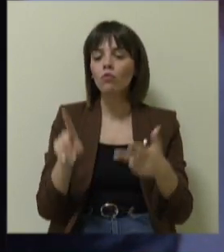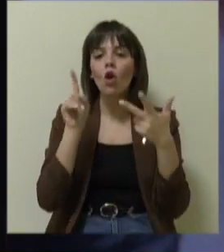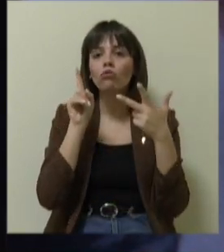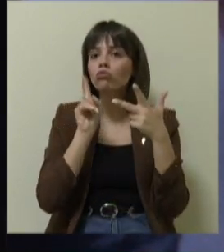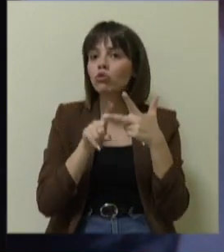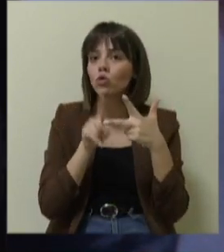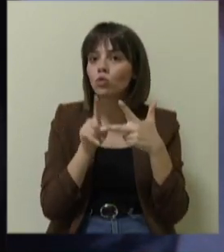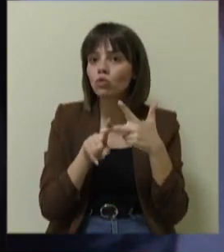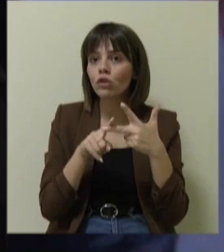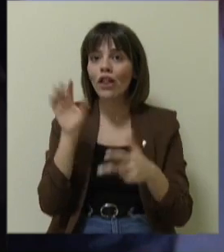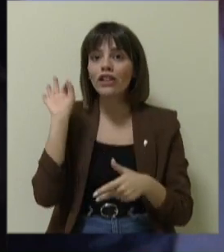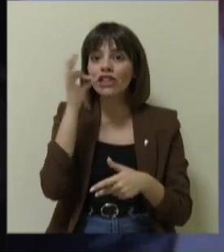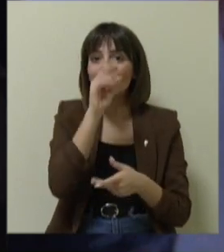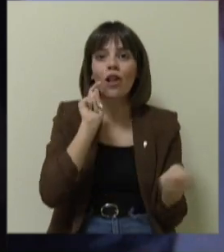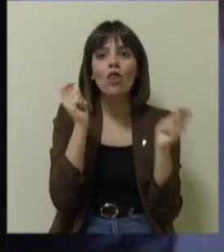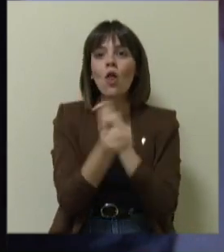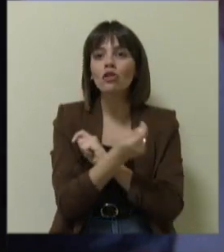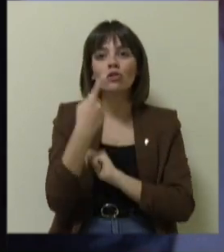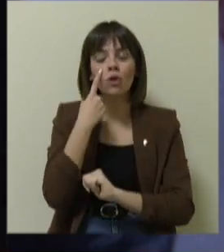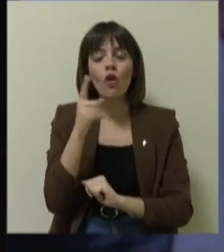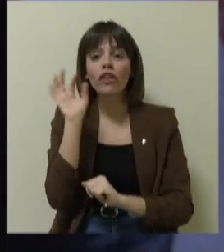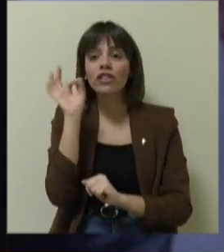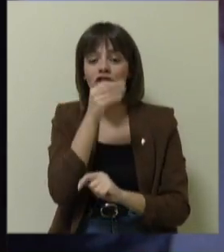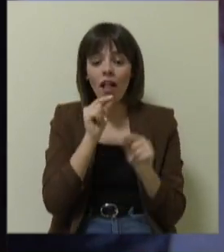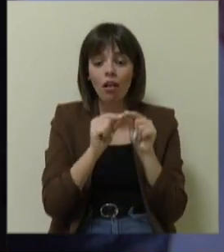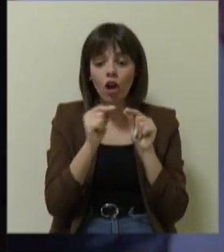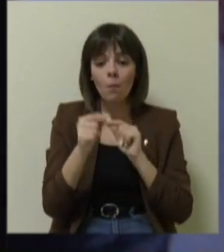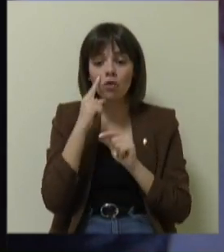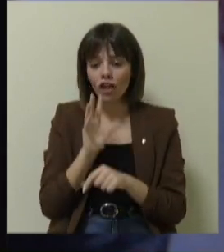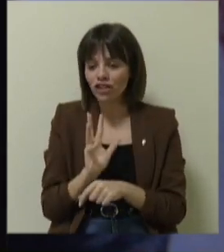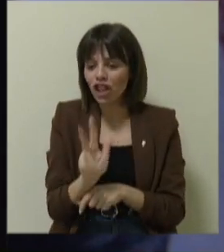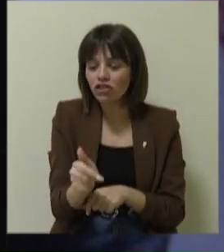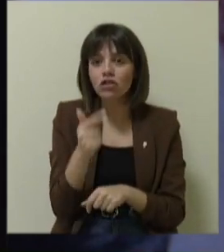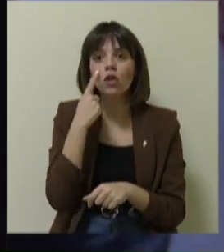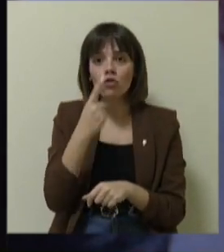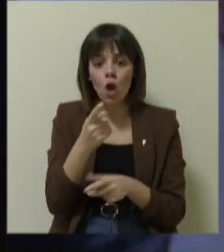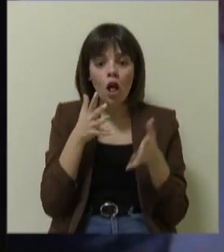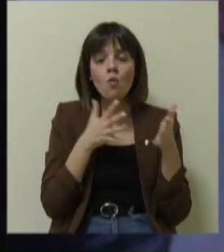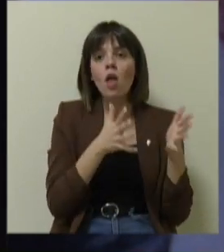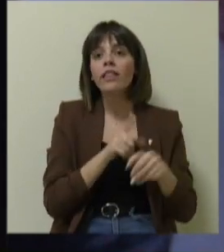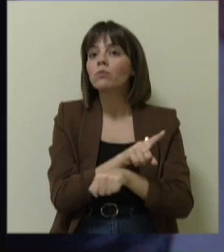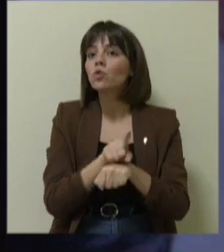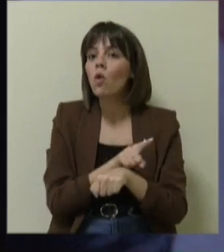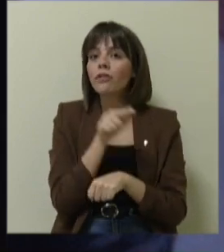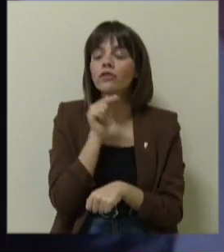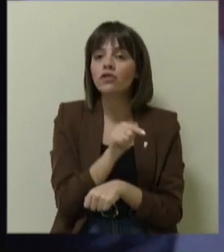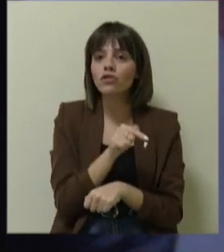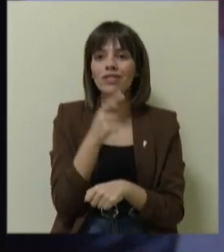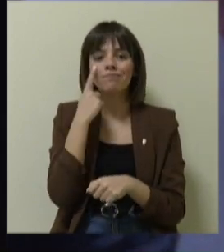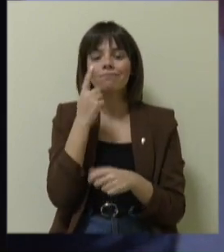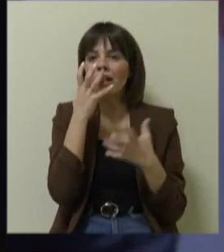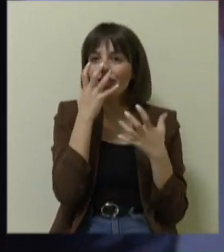Üçüncüsü, yeşil dönüşümü ve yeşil ekonomiye geçişi, üretim süreçlerinin,